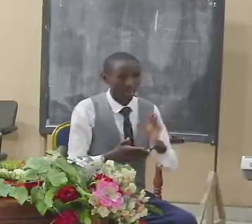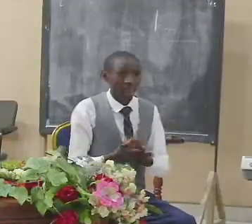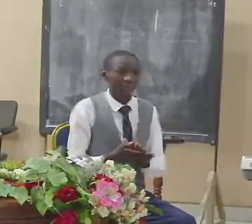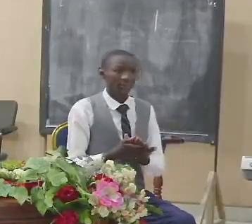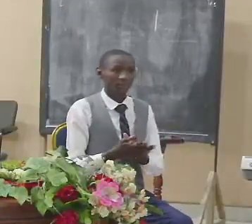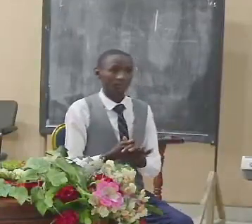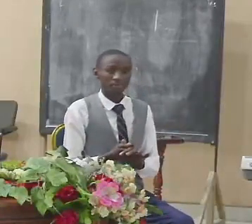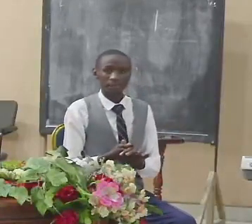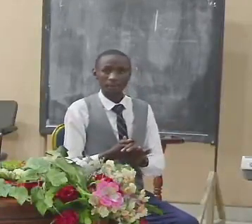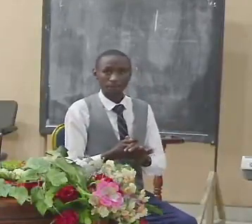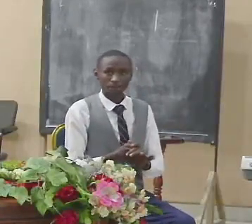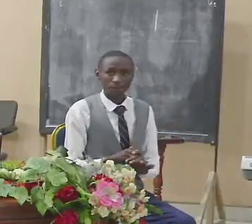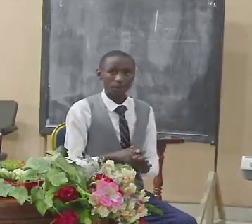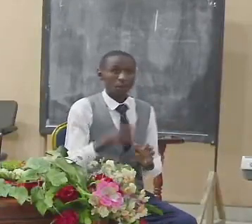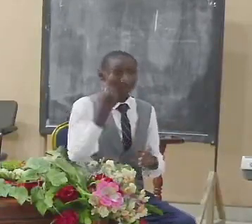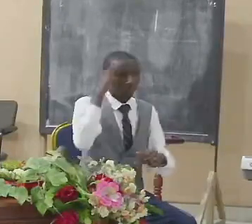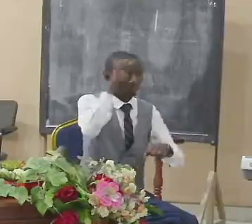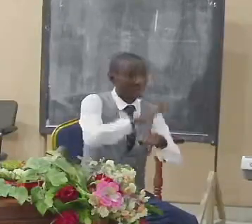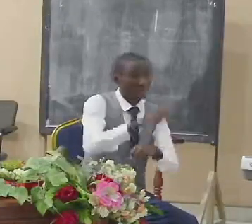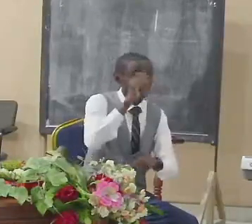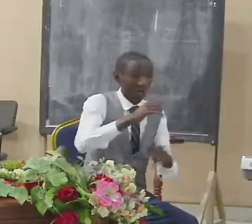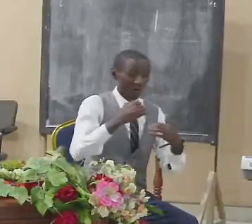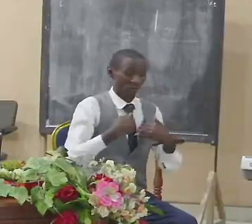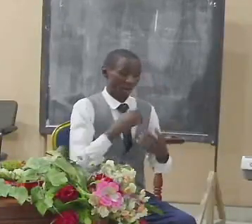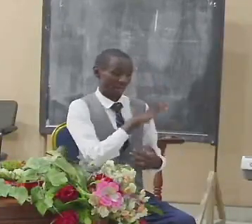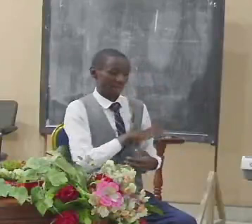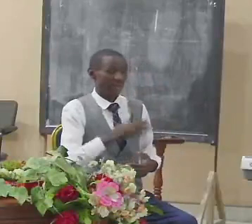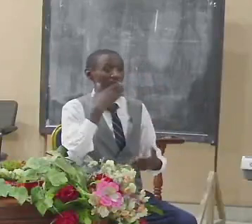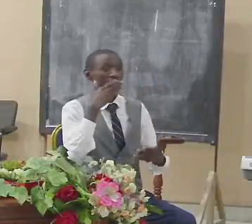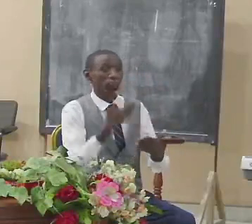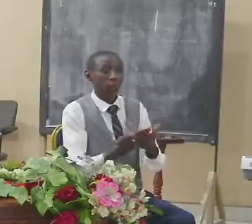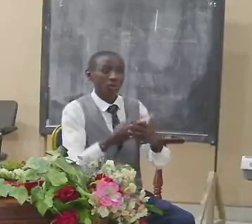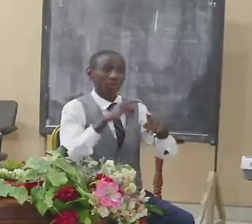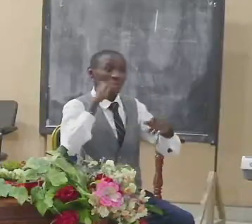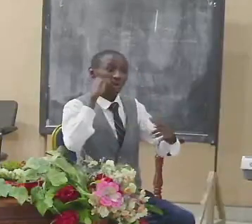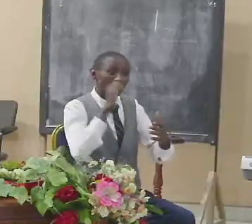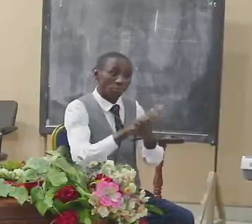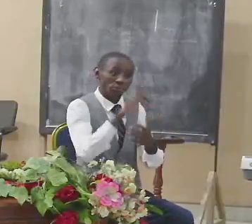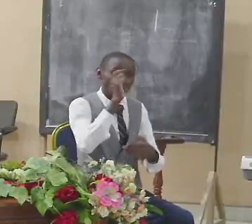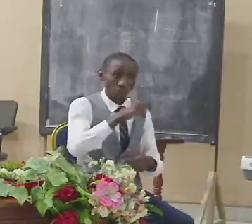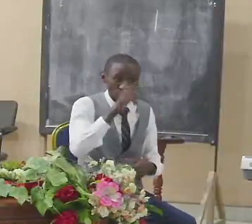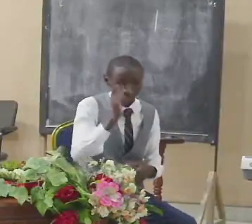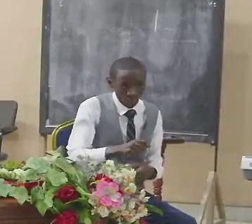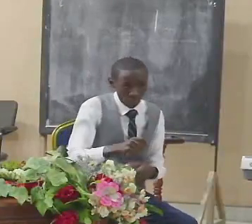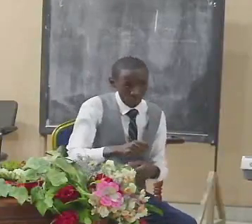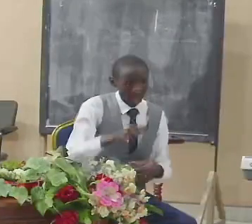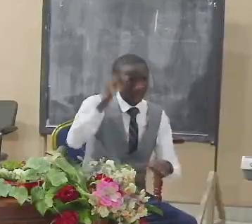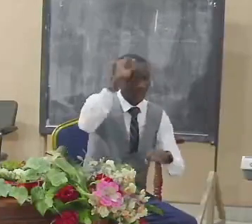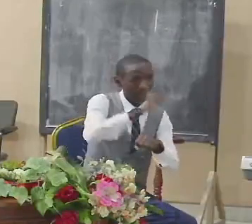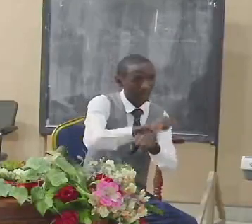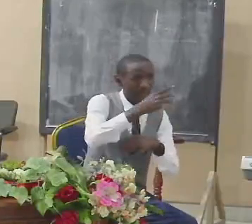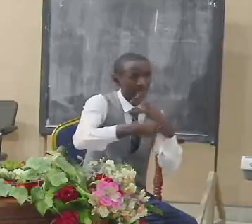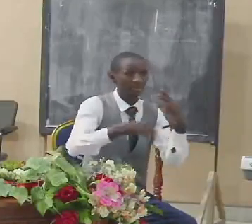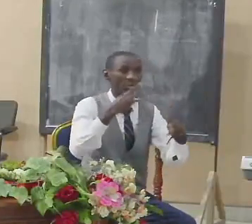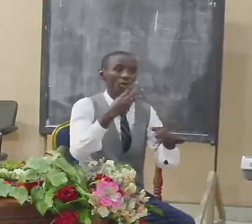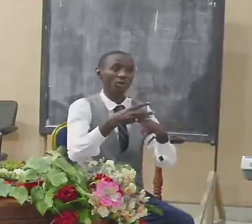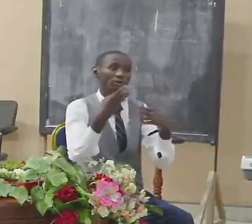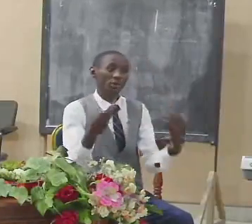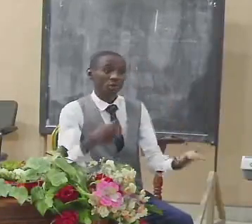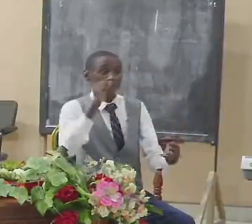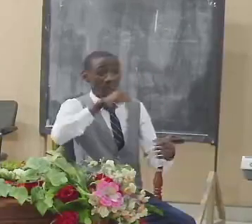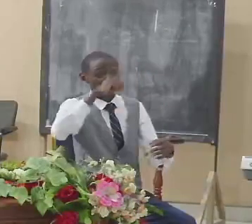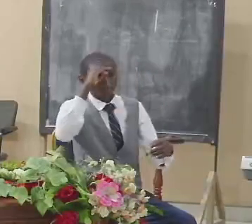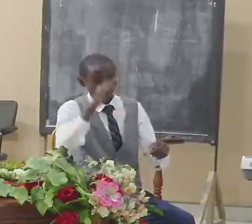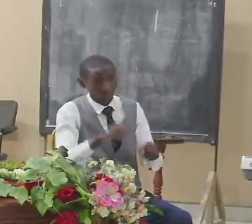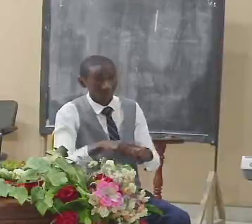faut des caractères. Inafaa kujua kushinda, inafaa kukua na tabia za mungu. L'épouse doit vaincre le monde. Bibi ya Rusi anapaswa kushinda dunia na kwenda. Ndio. Vaincre